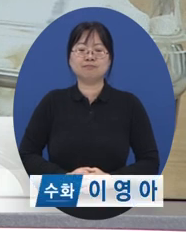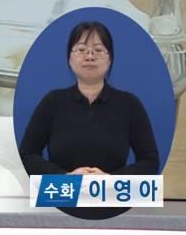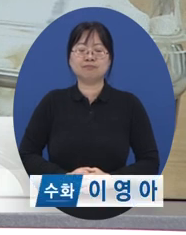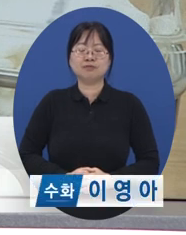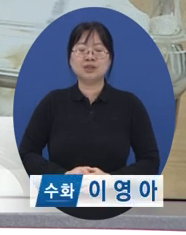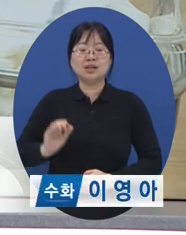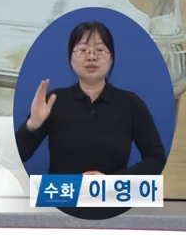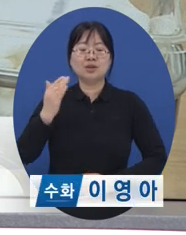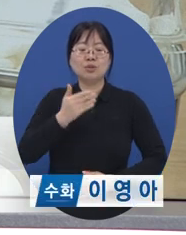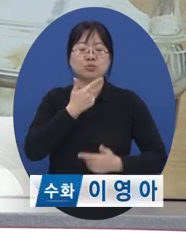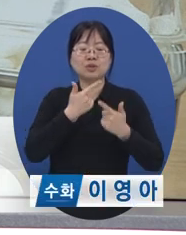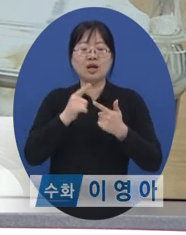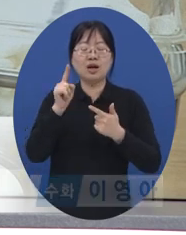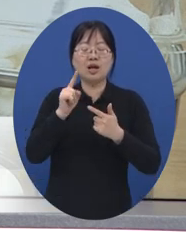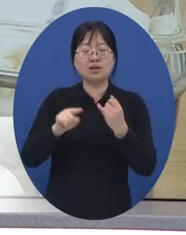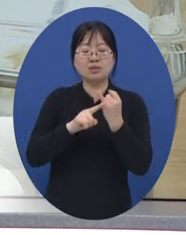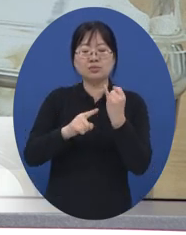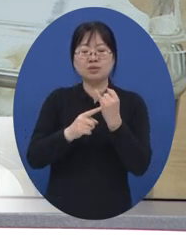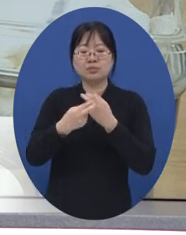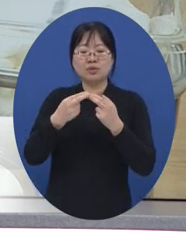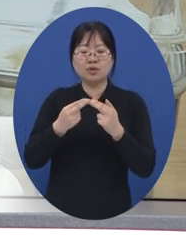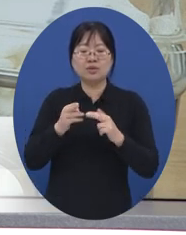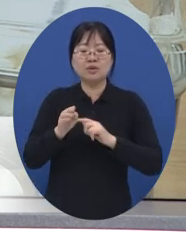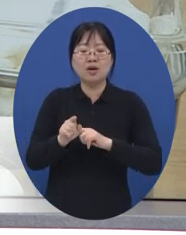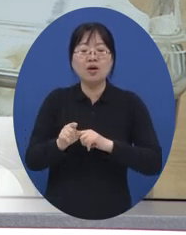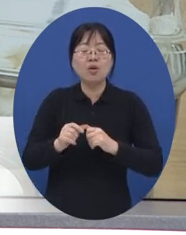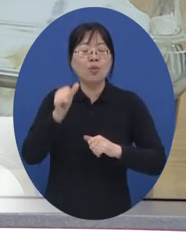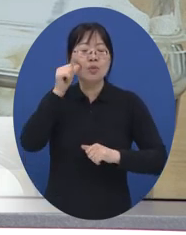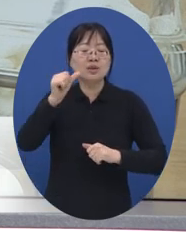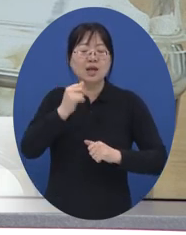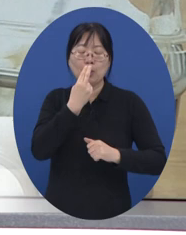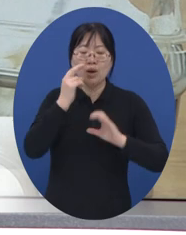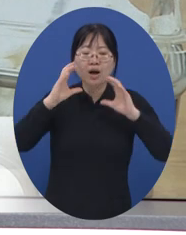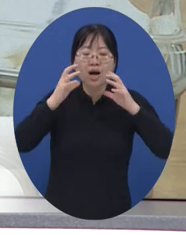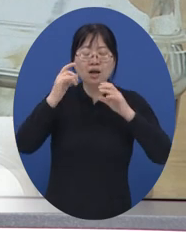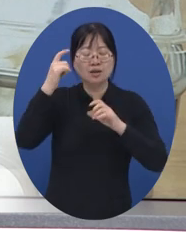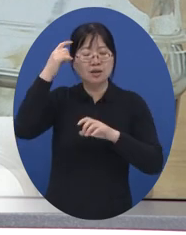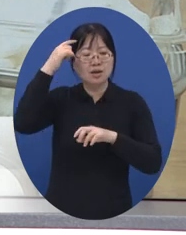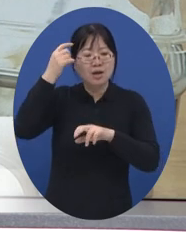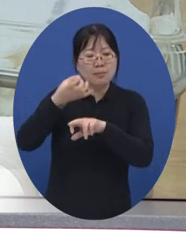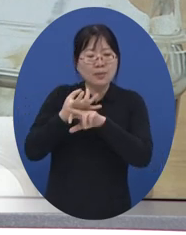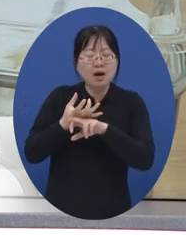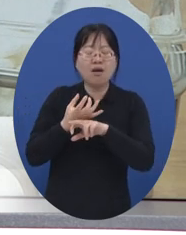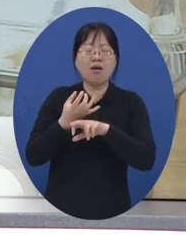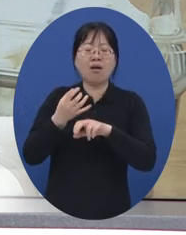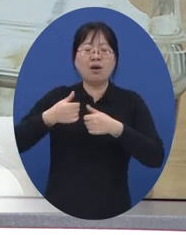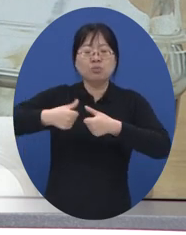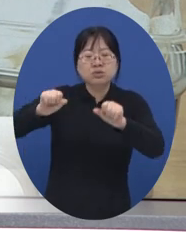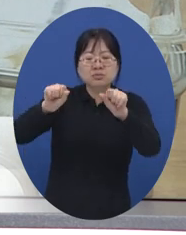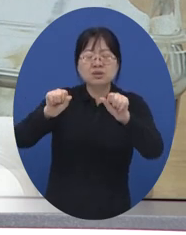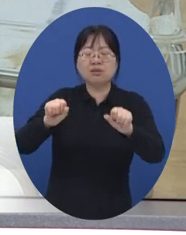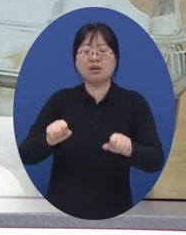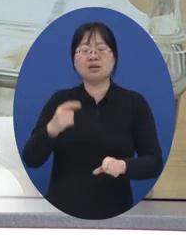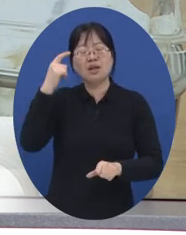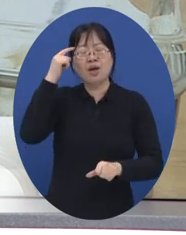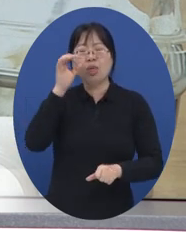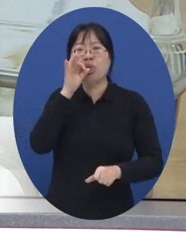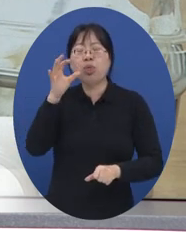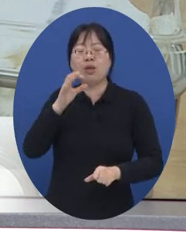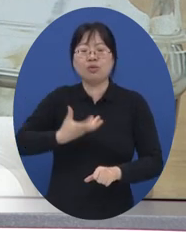최근 부산의 한 산부인과에서 5일 된 신생아가 두개골 골절이 의식불명 에 빠진 충격적인 사건이